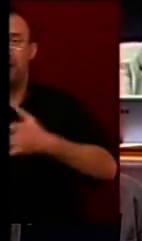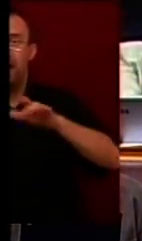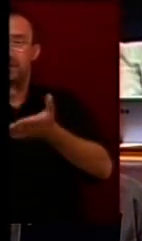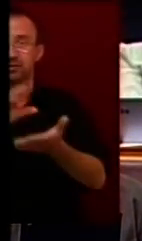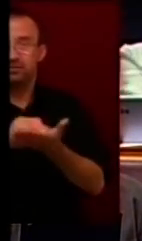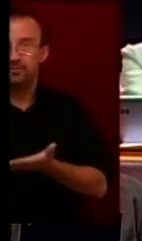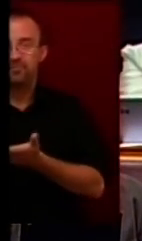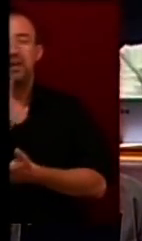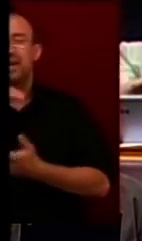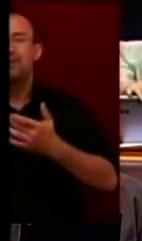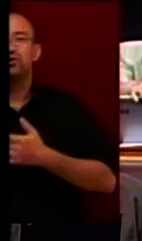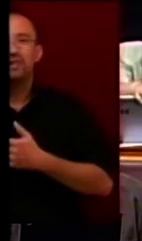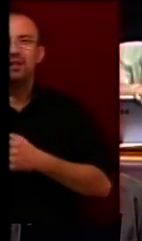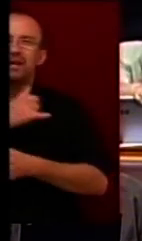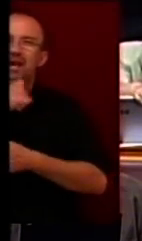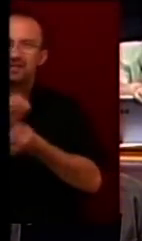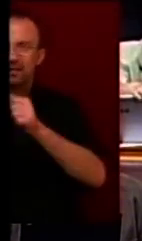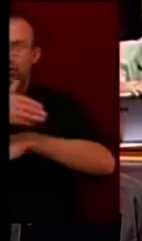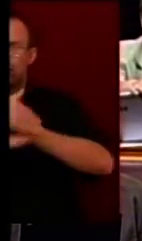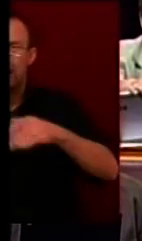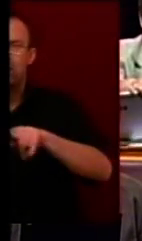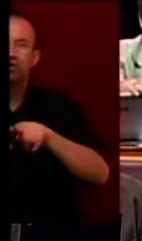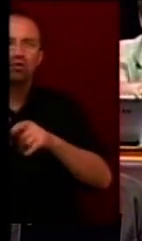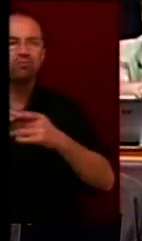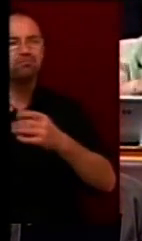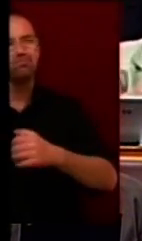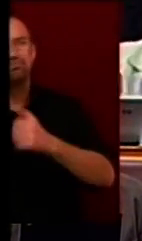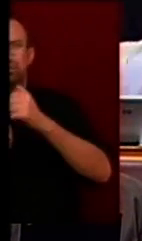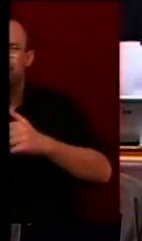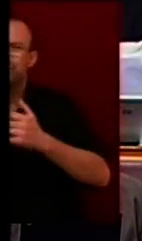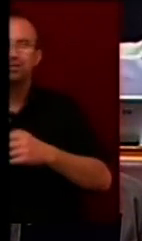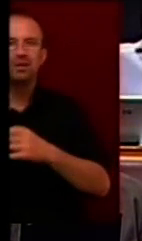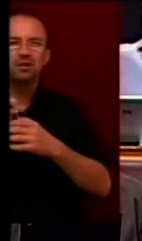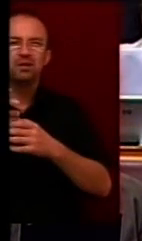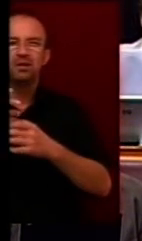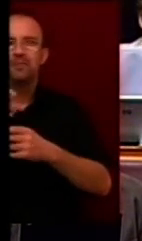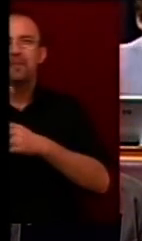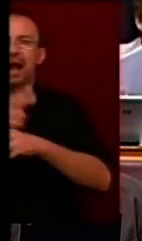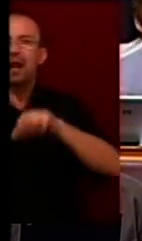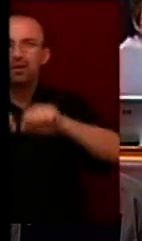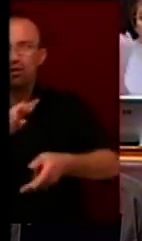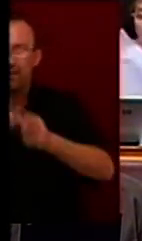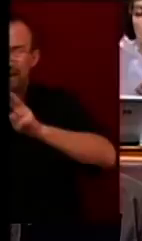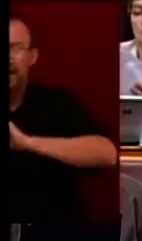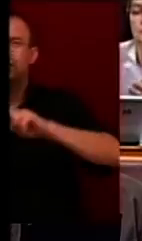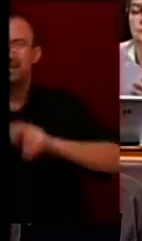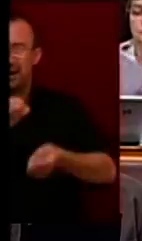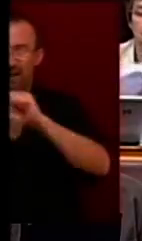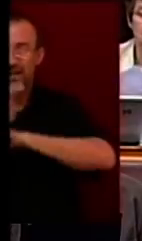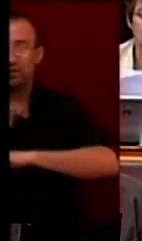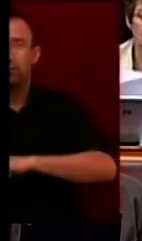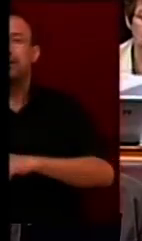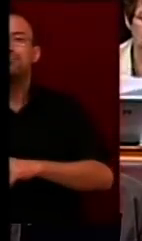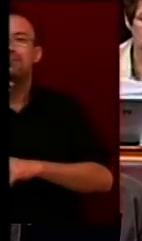olyan vidék van a világon, amely az évszázadok során annyi viszontagságon, álomhatalomváltáson, rendszerváltáson esett át,